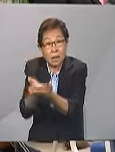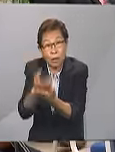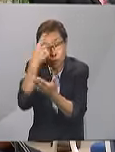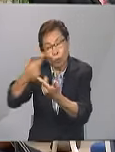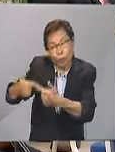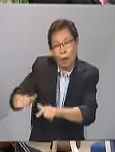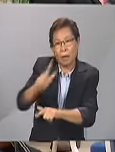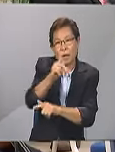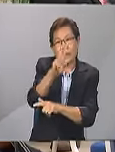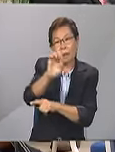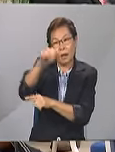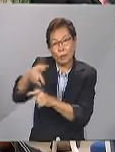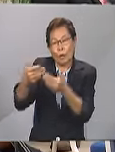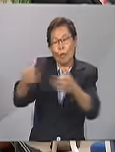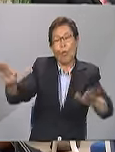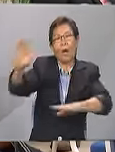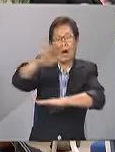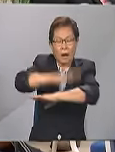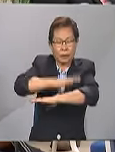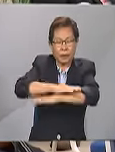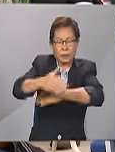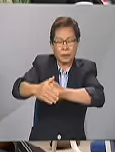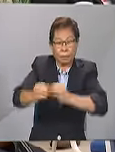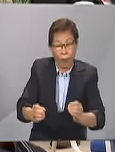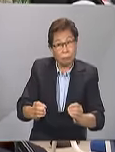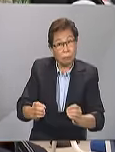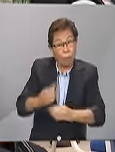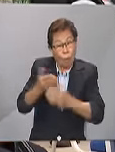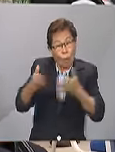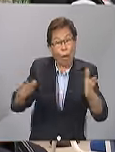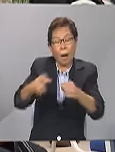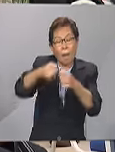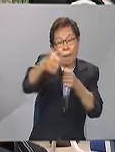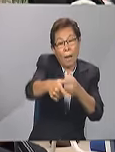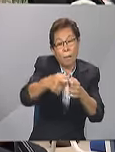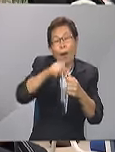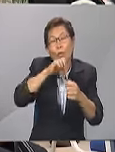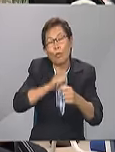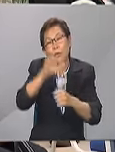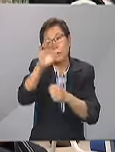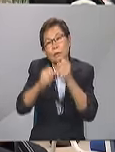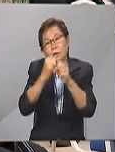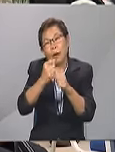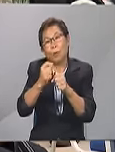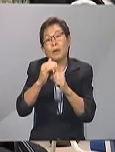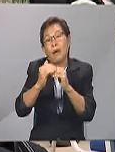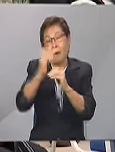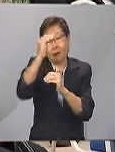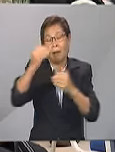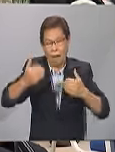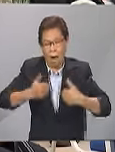benarkan kirim di SPBU Ke kios ataupun kauntu pejabat supaya pencabupan calon yang berumur 50 tahun keatas yang